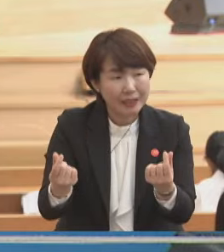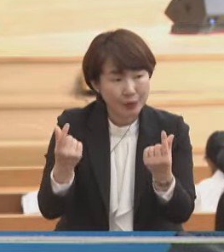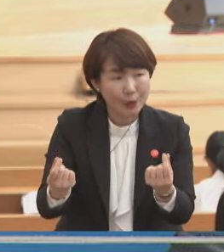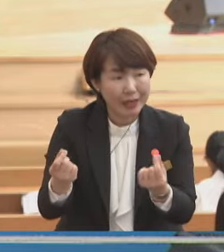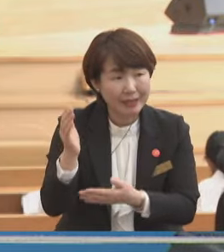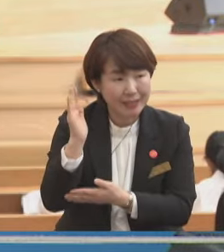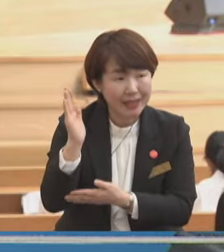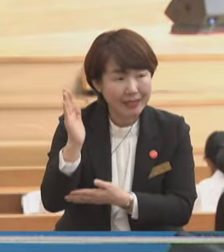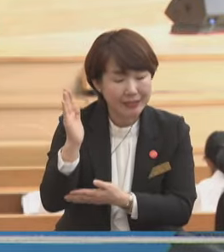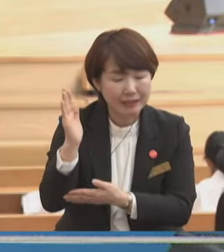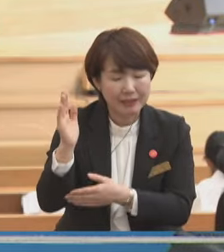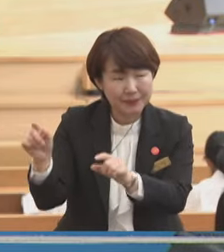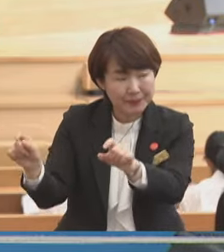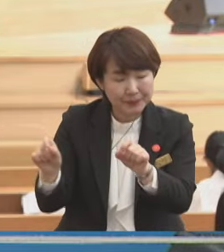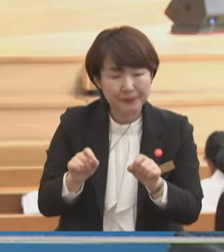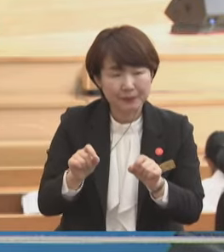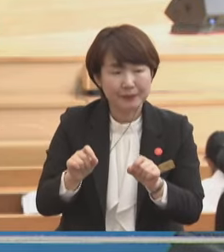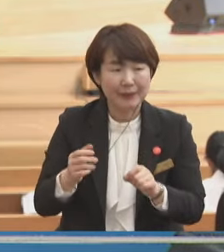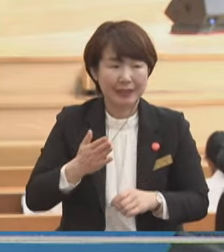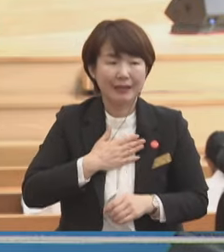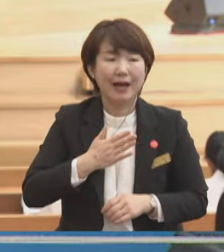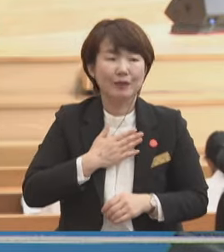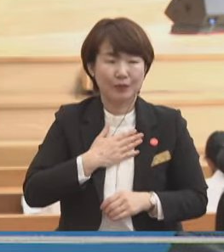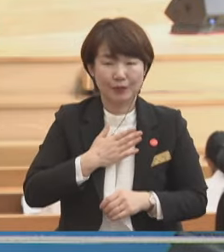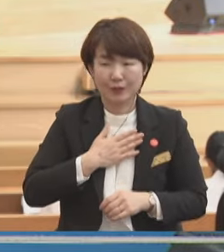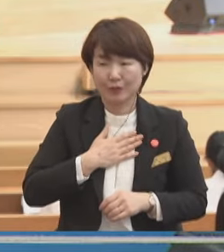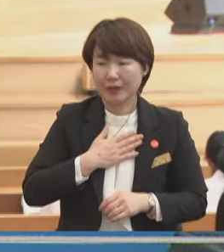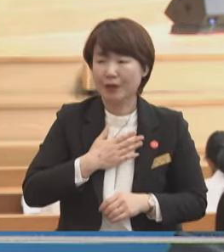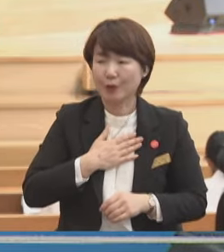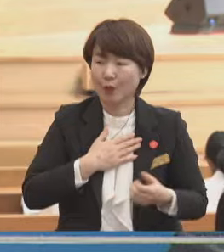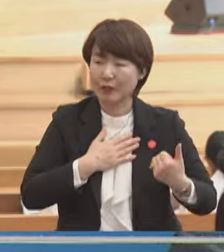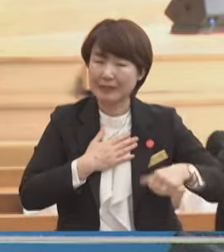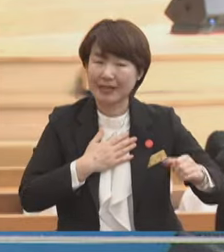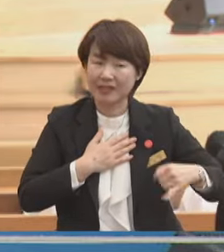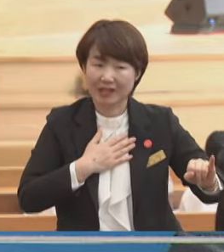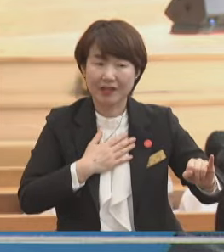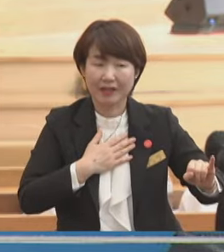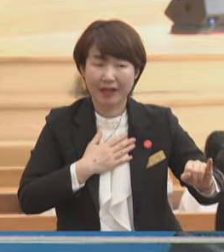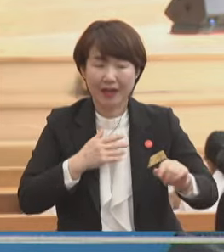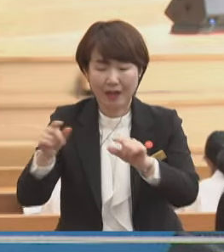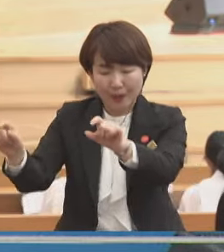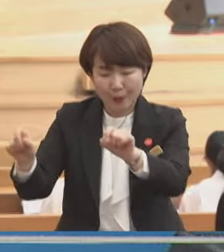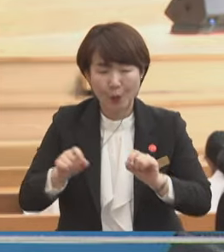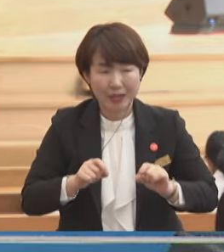주님이 하셨던 것처럼 우리 자녀들에게 할 수 있는가라는